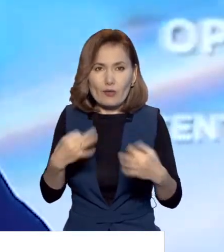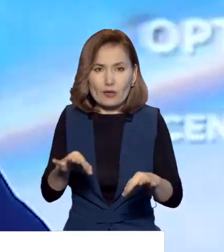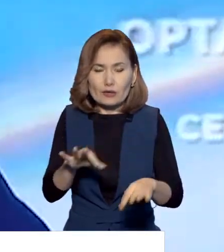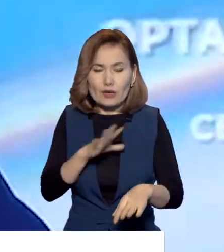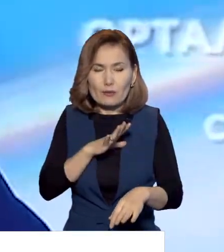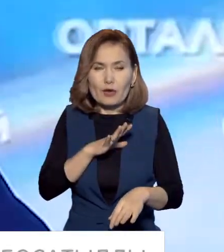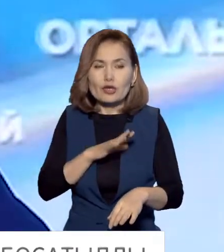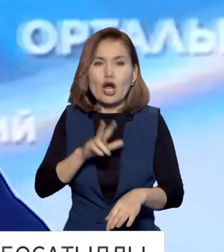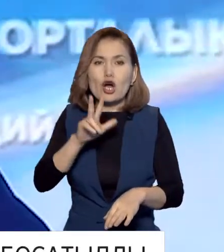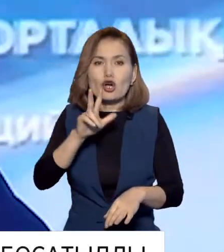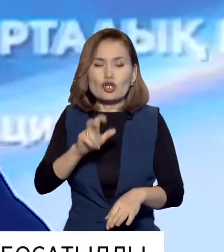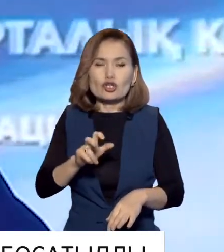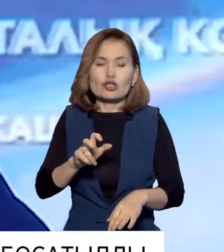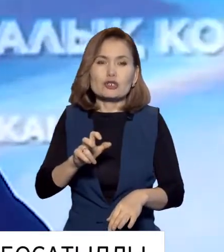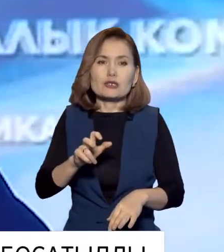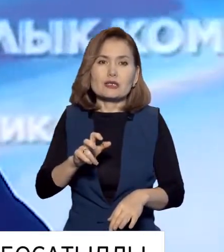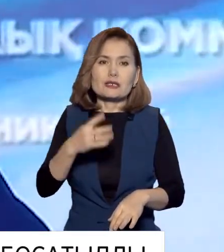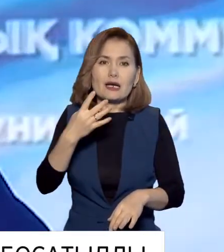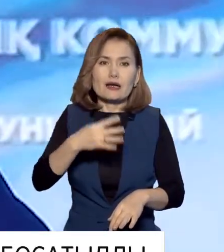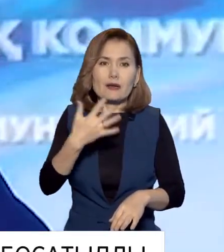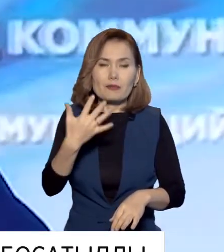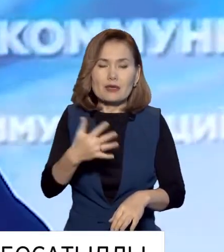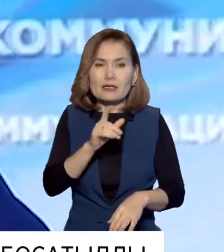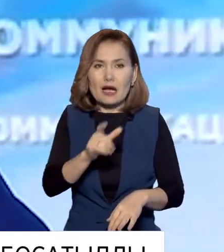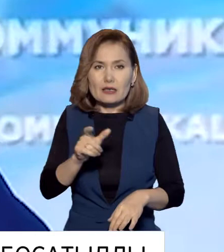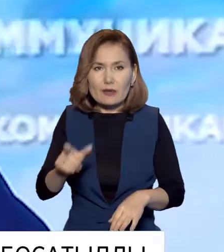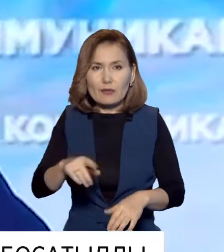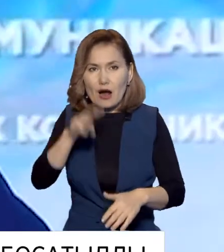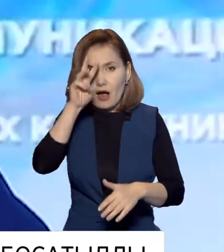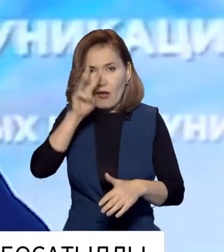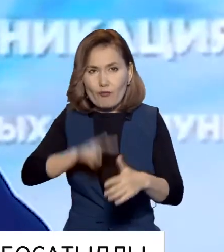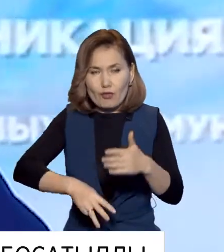344 адамның айыппұлы ескертуге ауыстырылды.